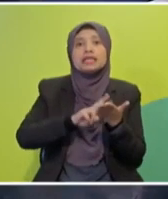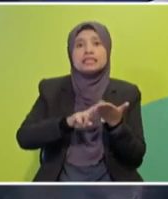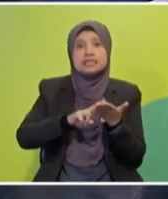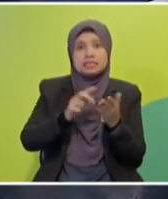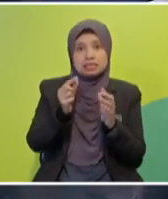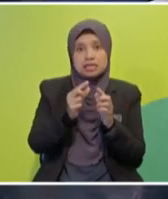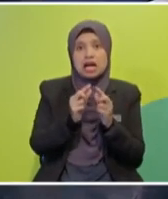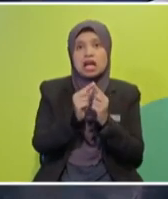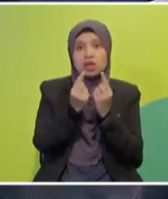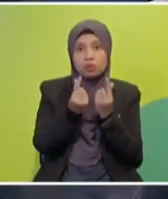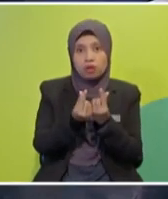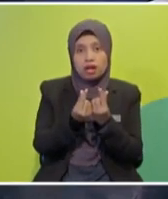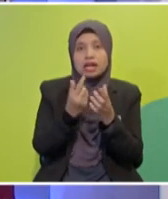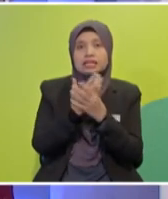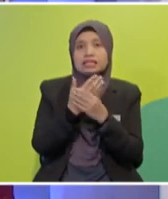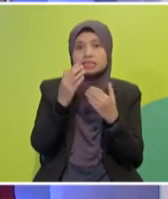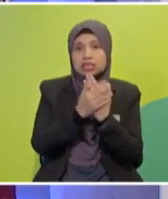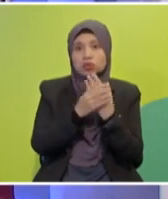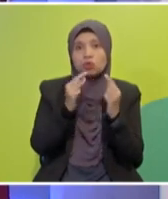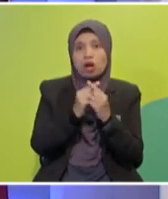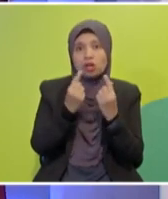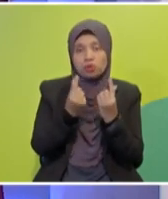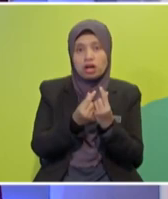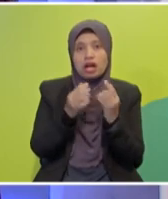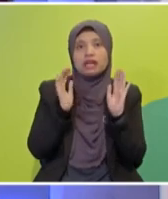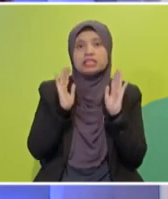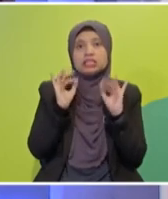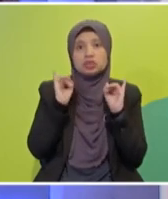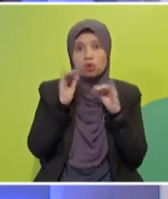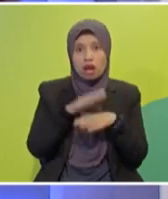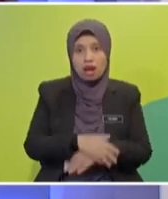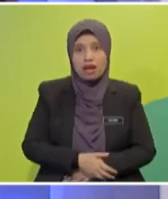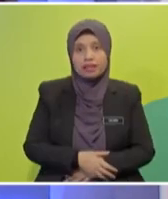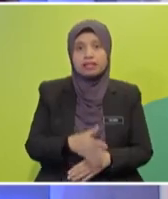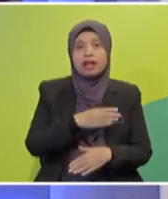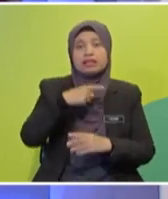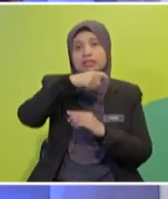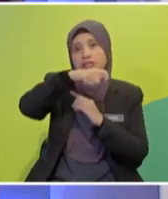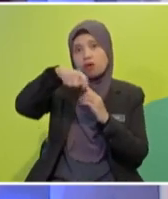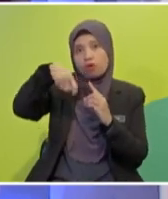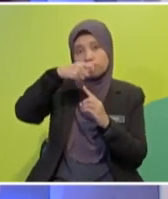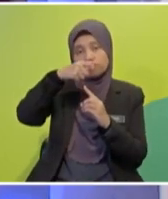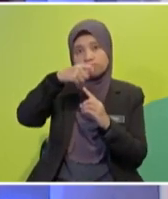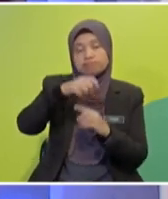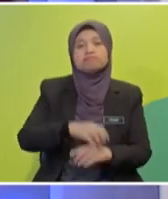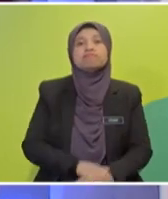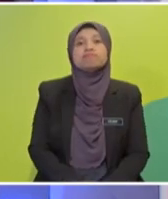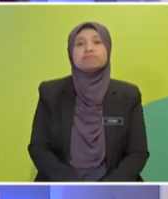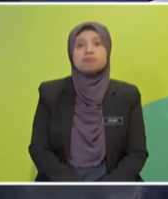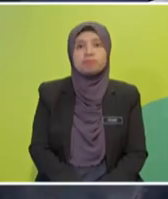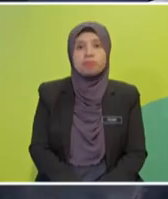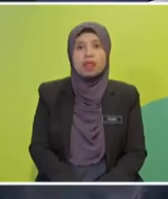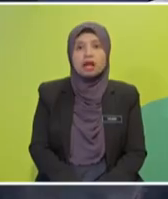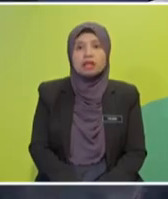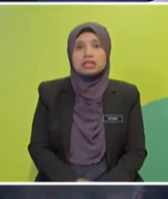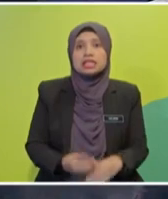memegang menyentuh Al-Quran, menunaikan solat dan tawaf. Boleh ingat? Okey, bagus. Baik. Okay, kita boleh ulang